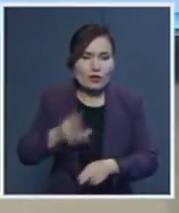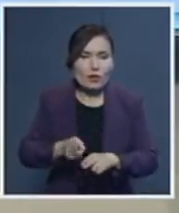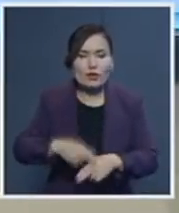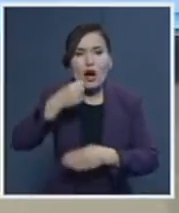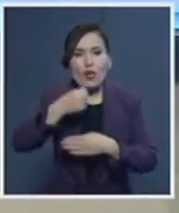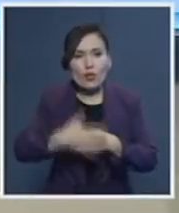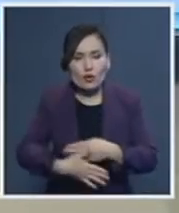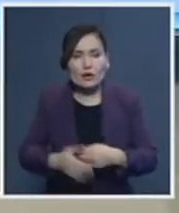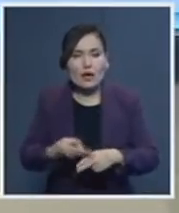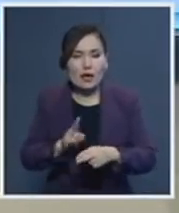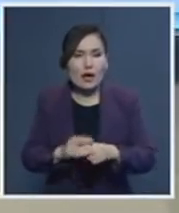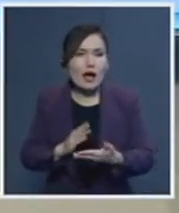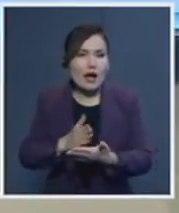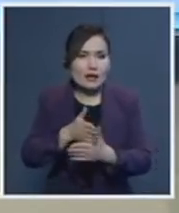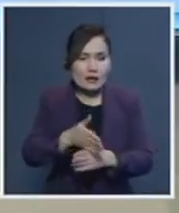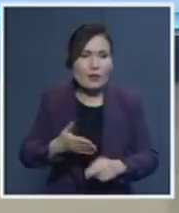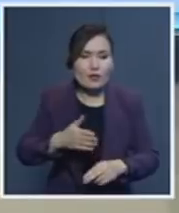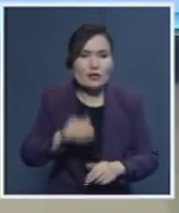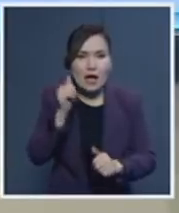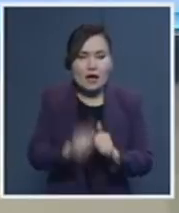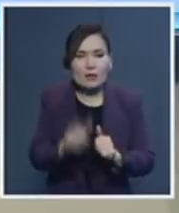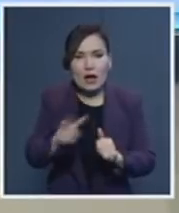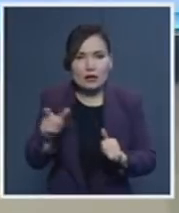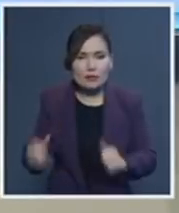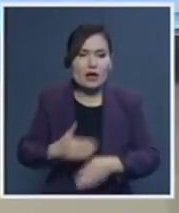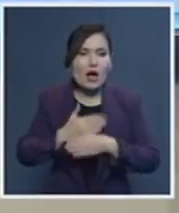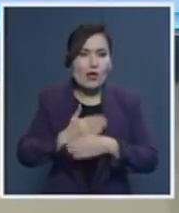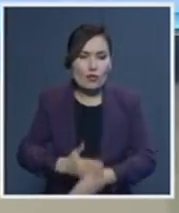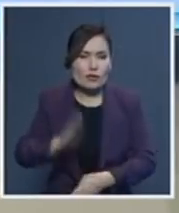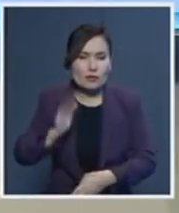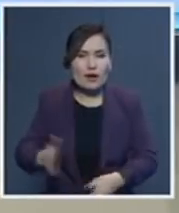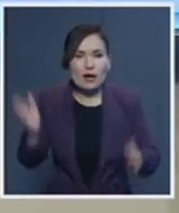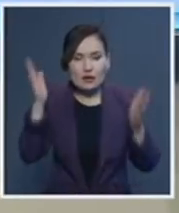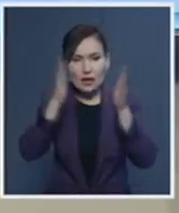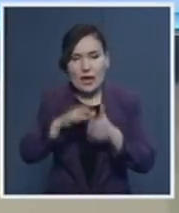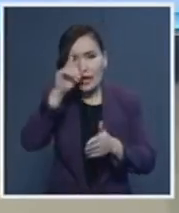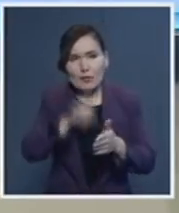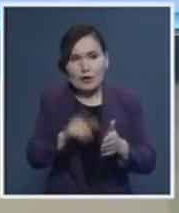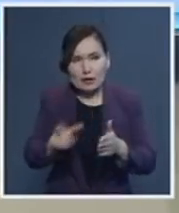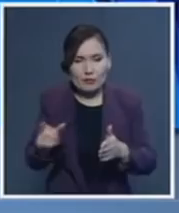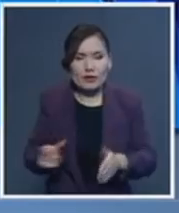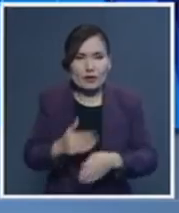орталықтар тек қана сол бағытта жұмыс жасайтын болады. Имамдар арнайы сол жерде кезекшілікте отырады.